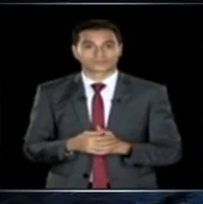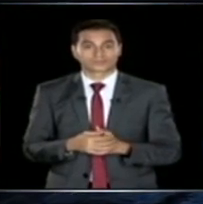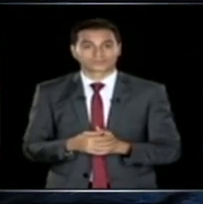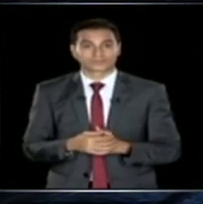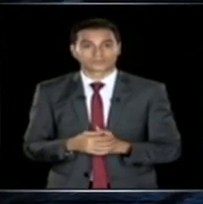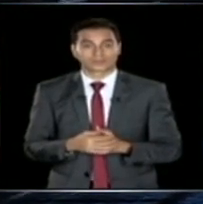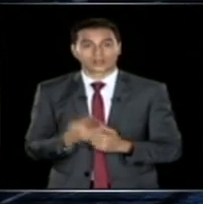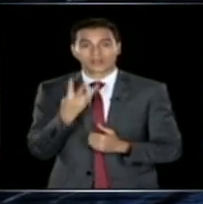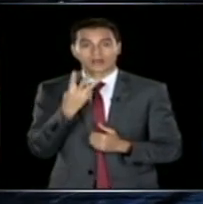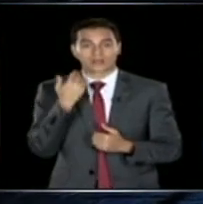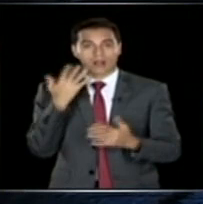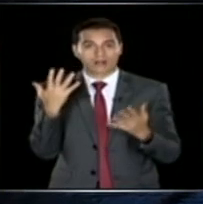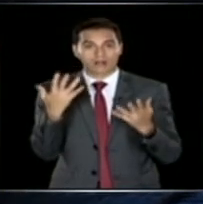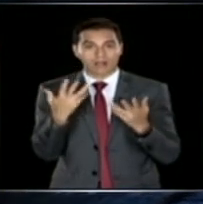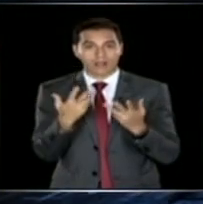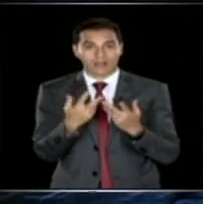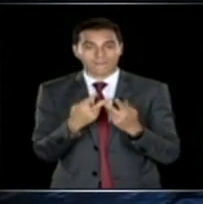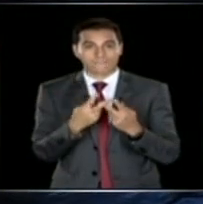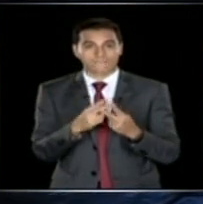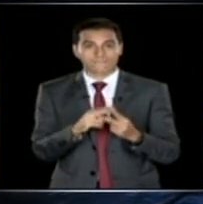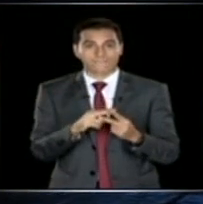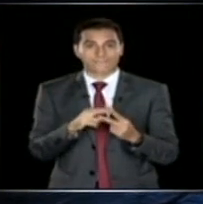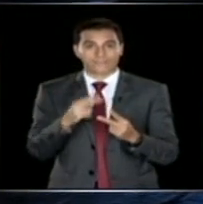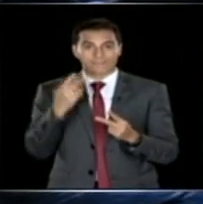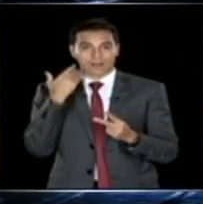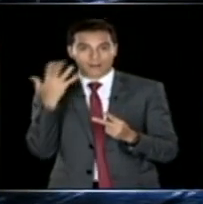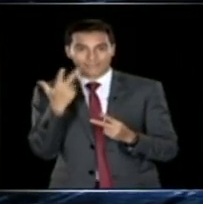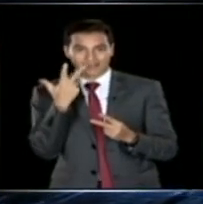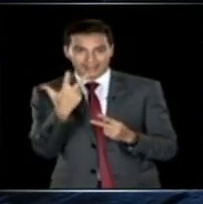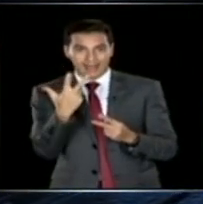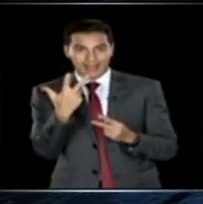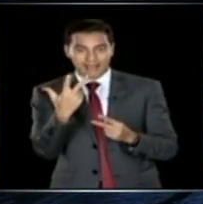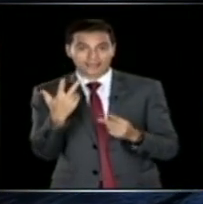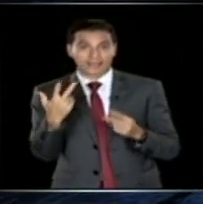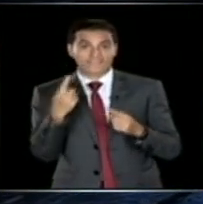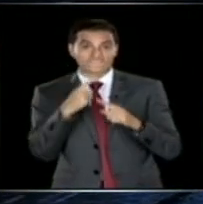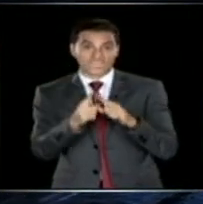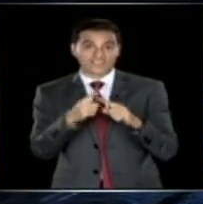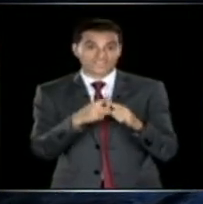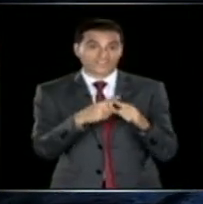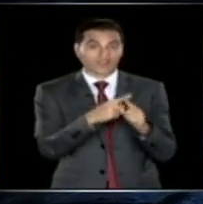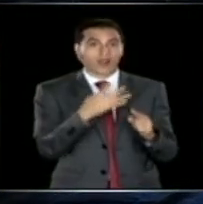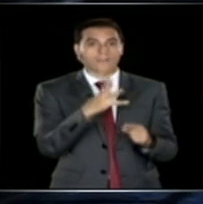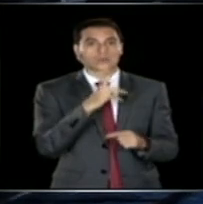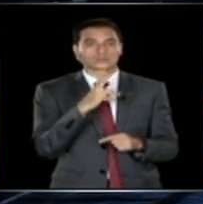ثلاثة أرقام متتالية حاصل ضربهم 24، فما هم؟